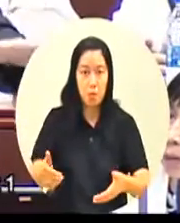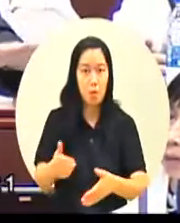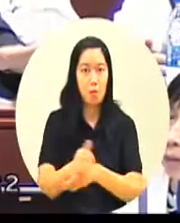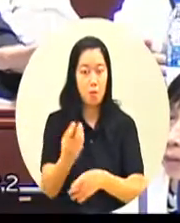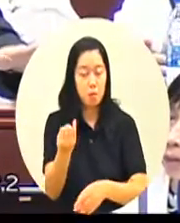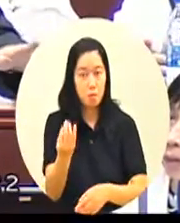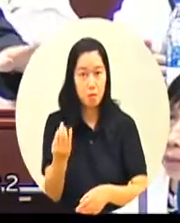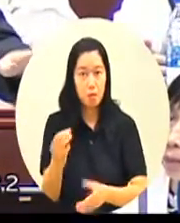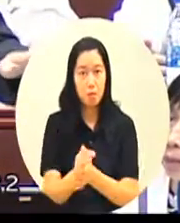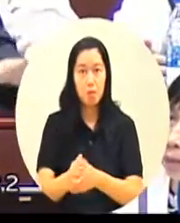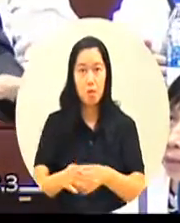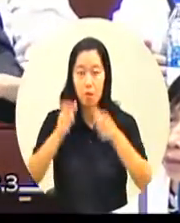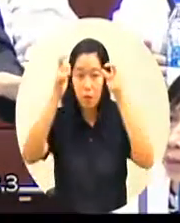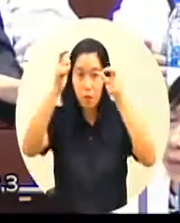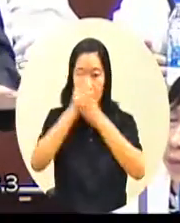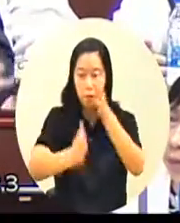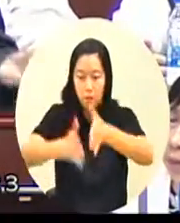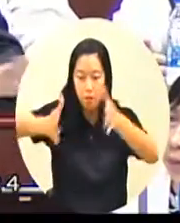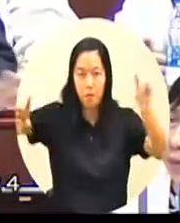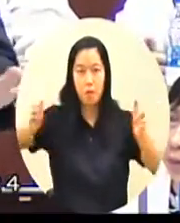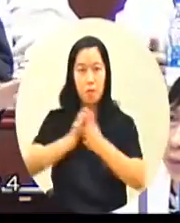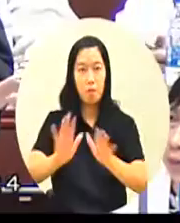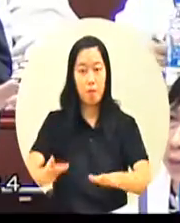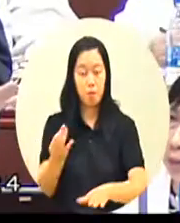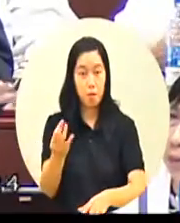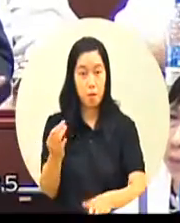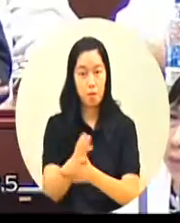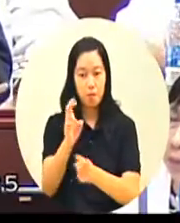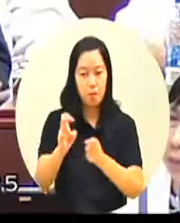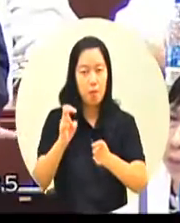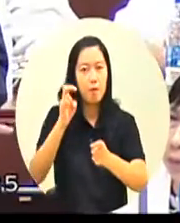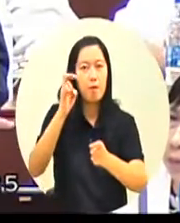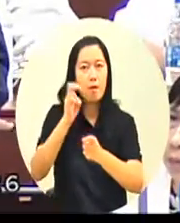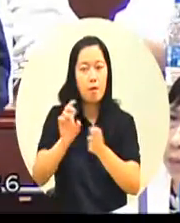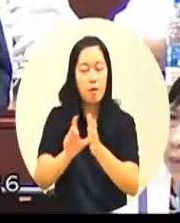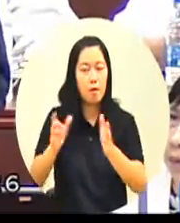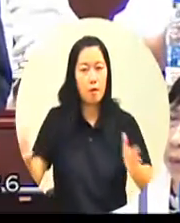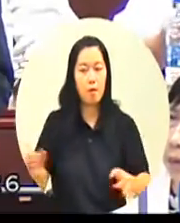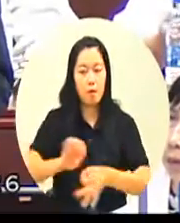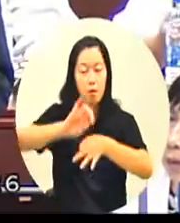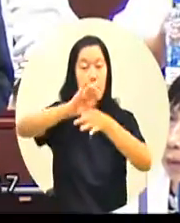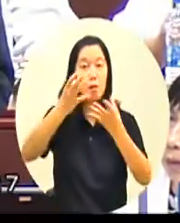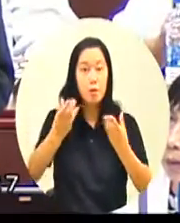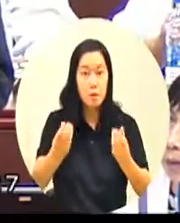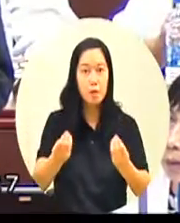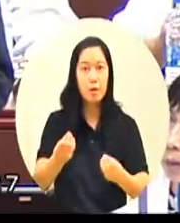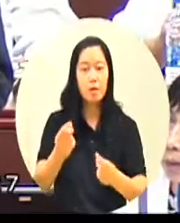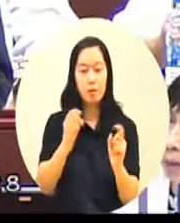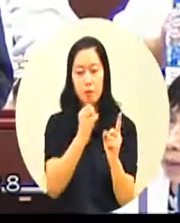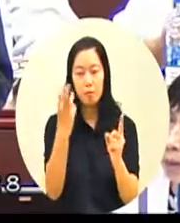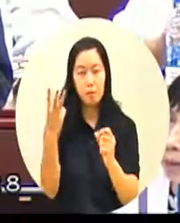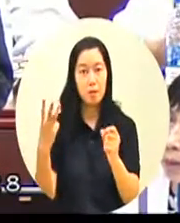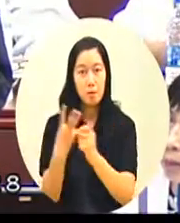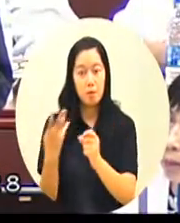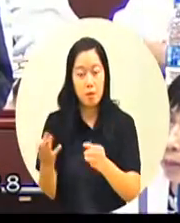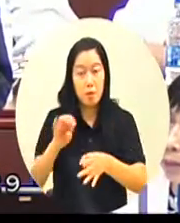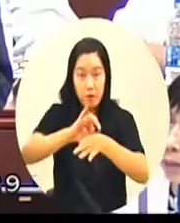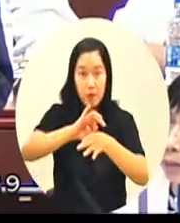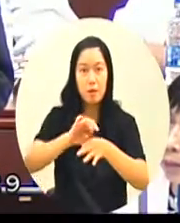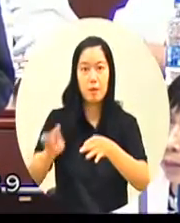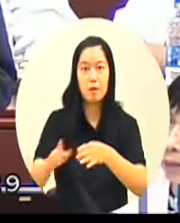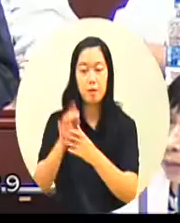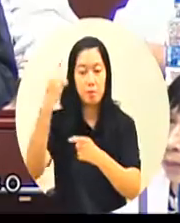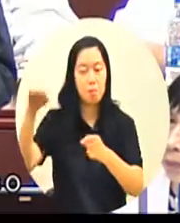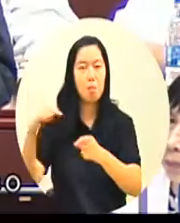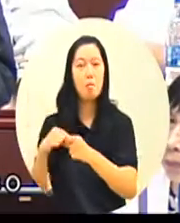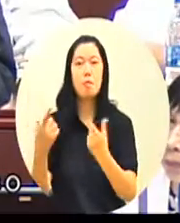市的建筑那个造价，因为20几年没调，调了81%，那明年又要调，那明年调，